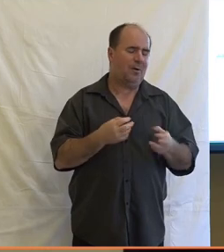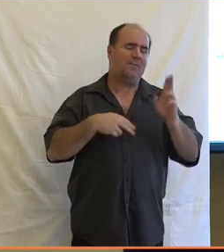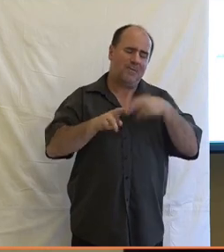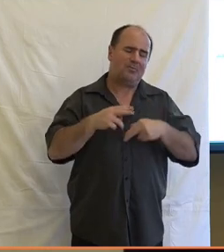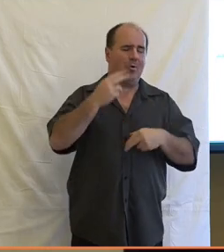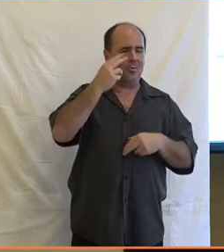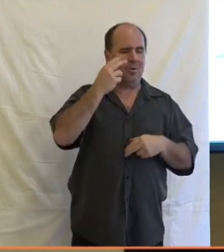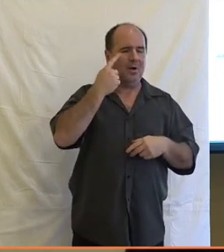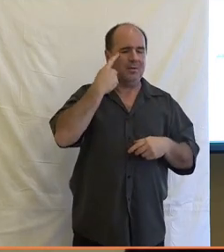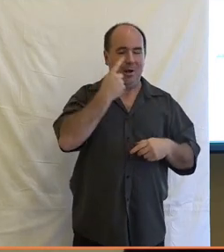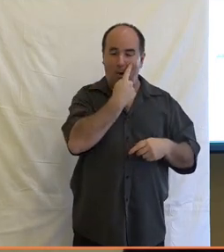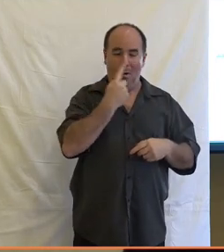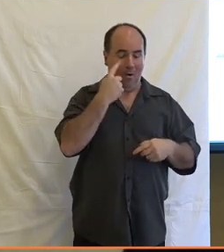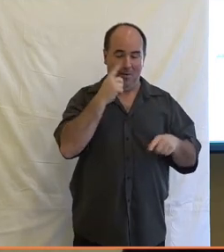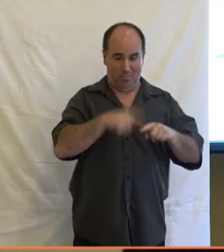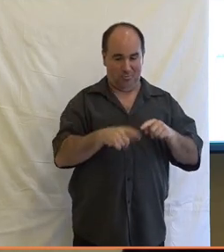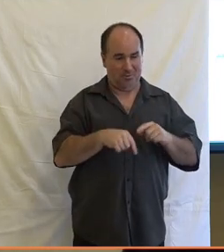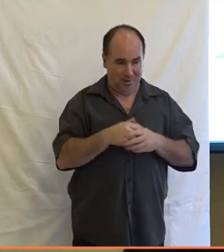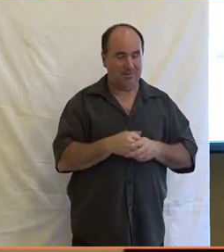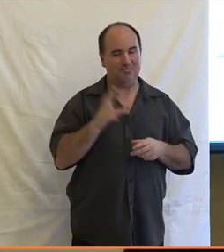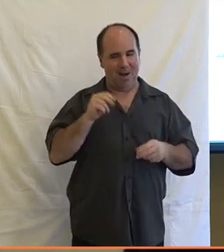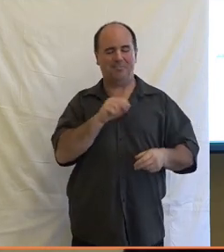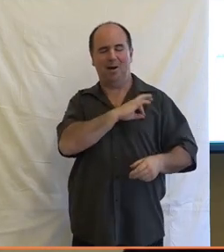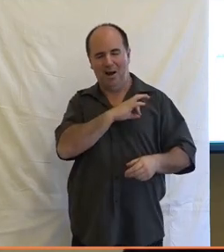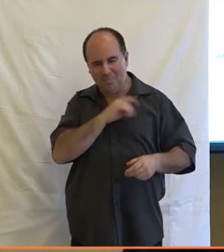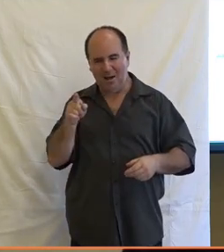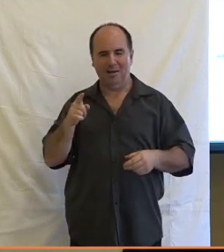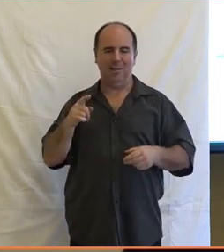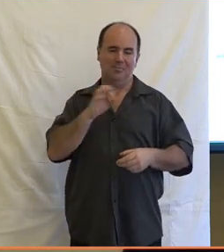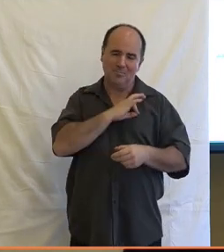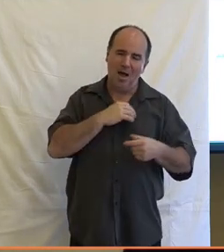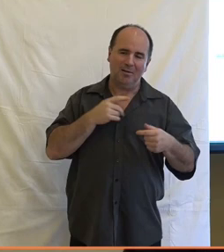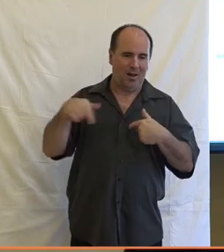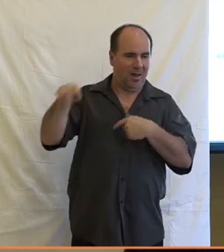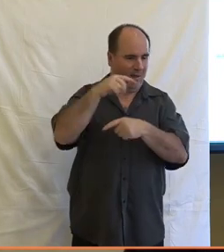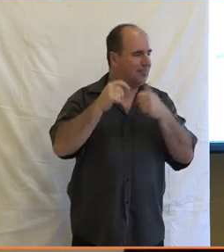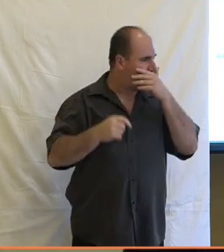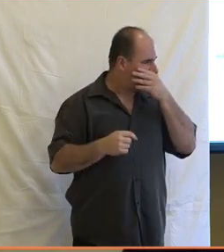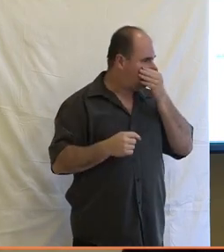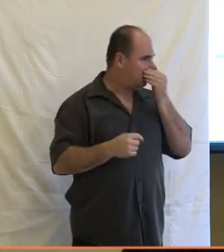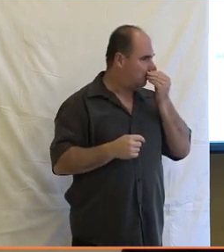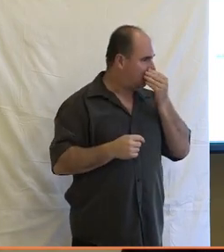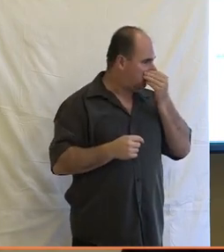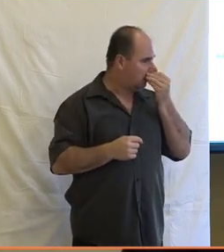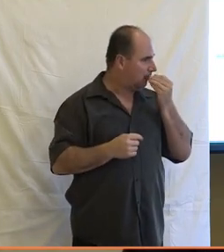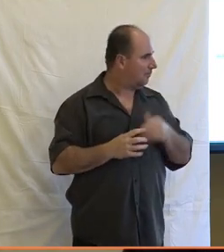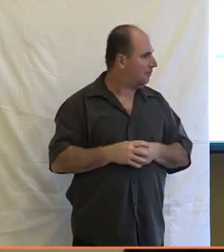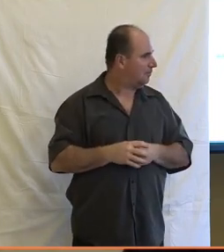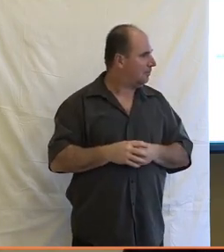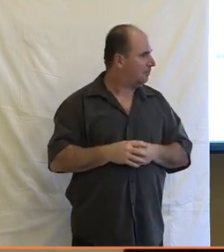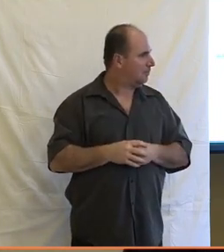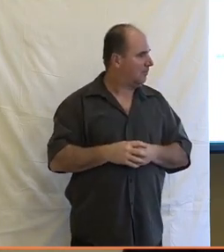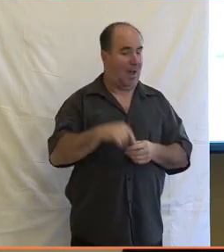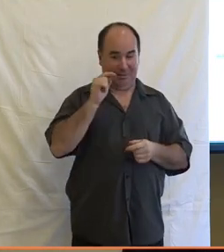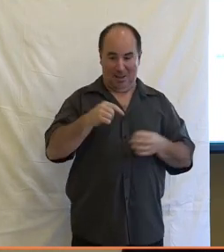měl možnost jako hodně seznámit, mám tam hodně kamarádů, hodně přátel a dalo mi to právě to, že člověk tady tyto věci potom už řeší